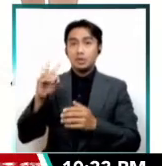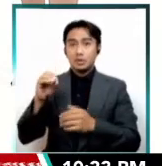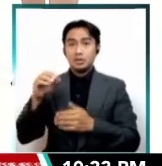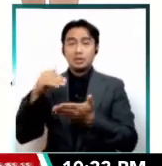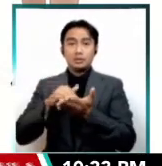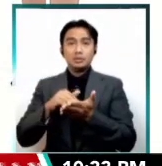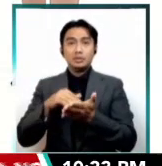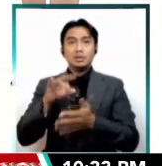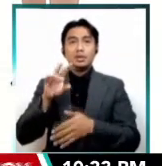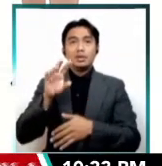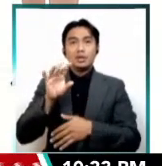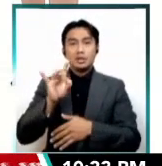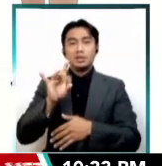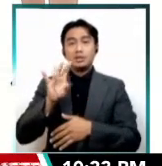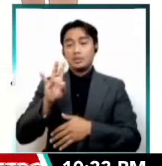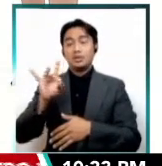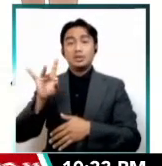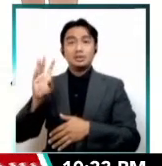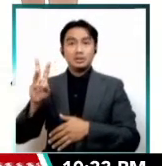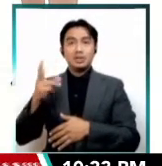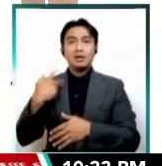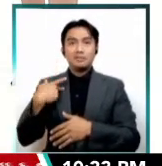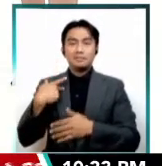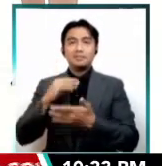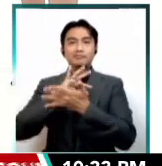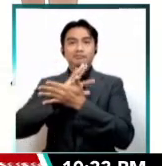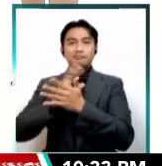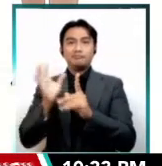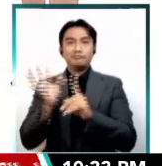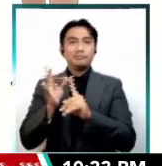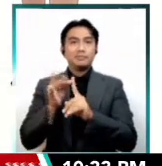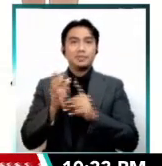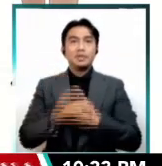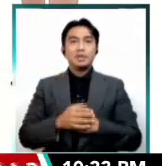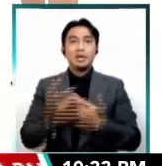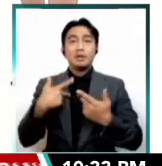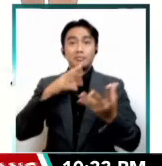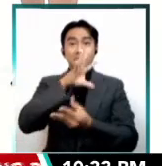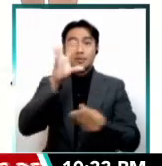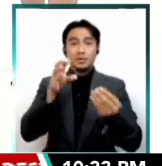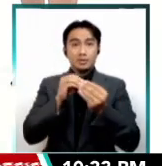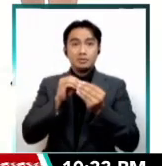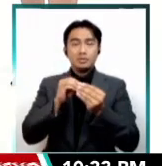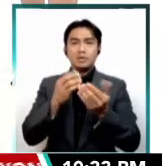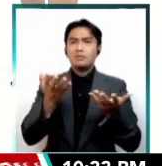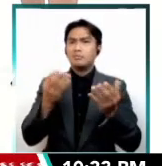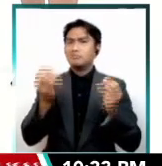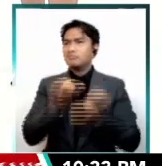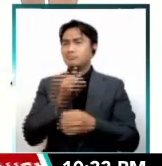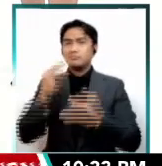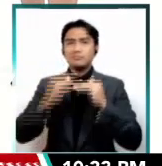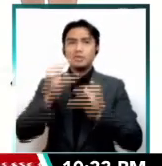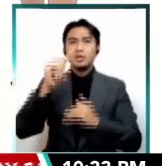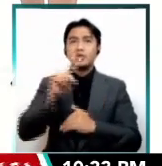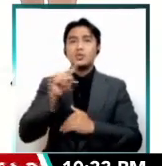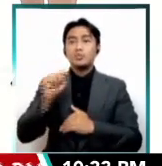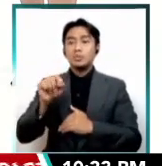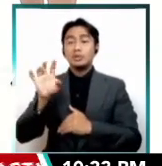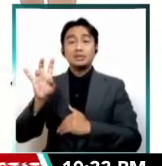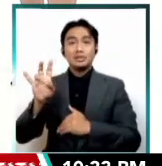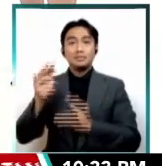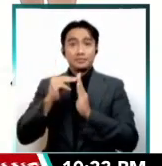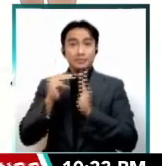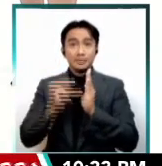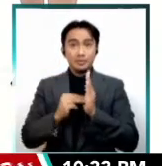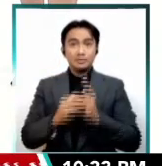40,786 na active cases. 1.5% ito ng total COVID cases na lampas na ng 2.7 million.